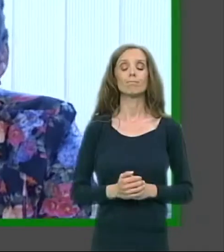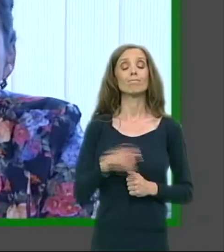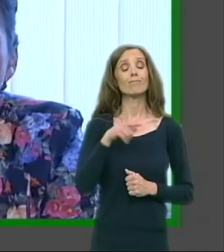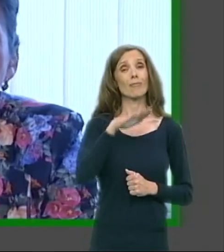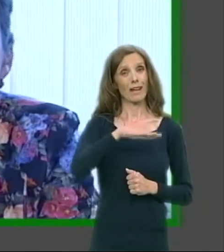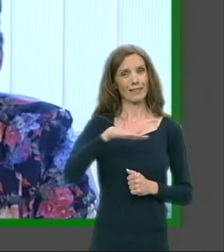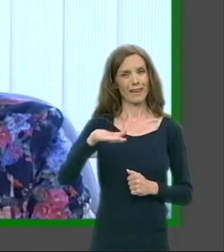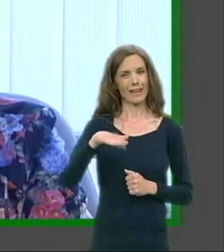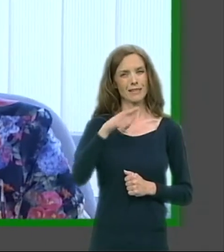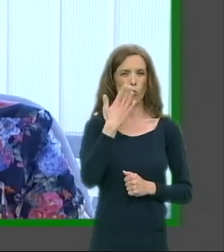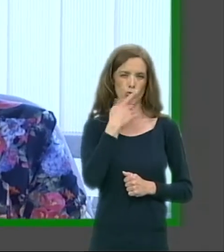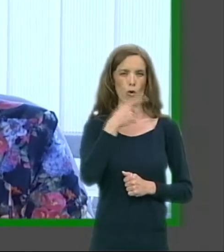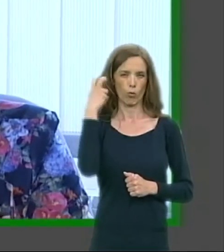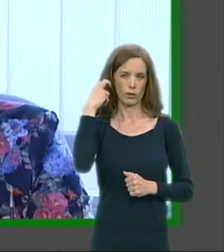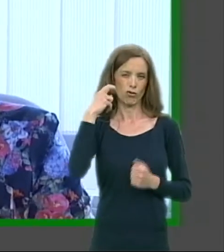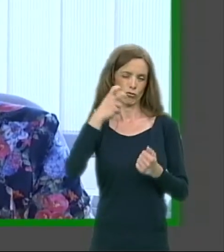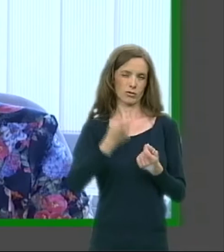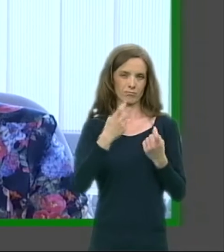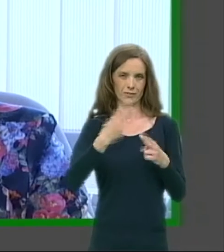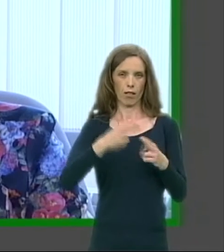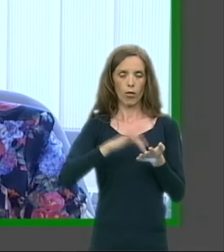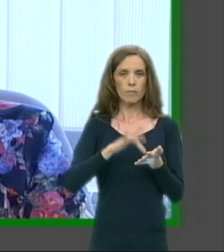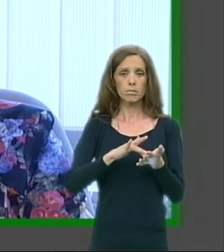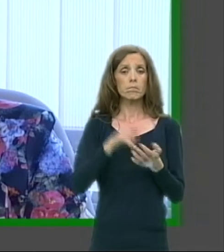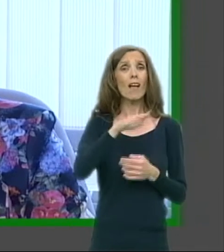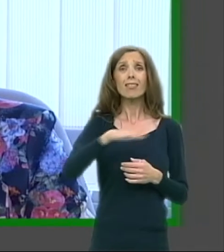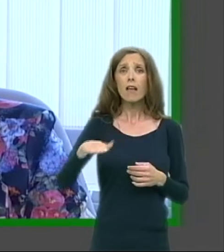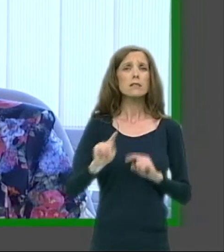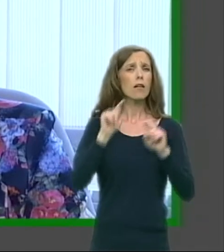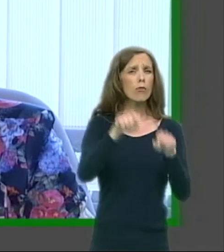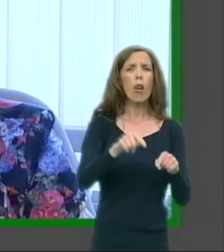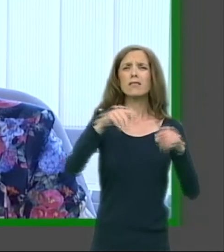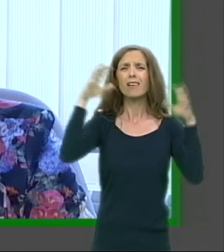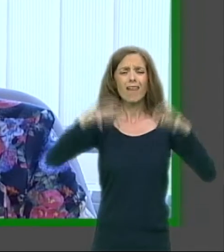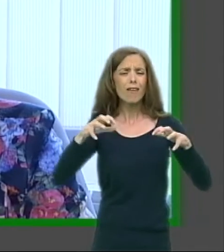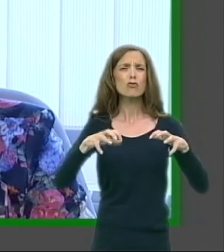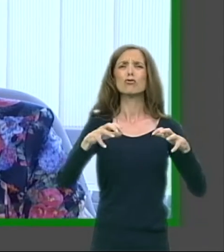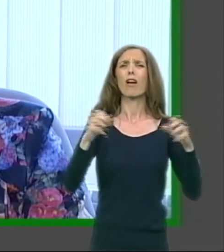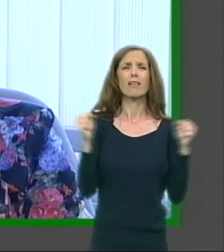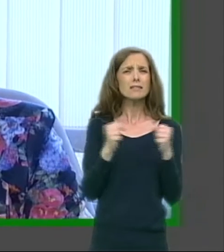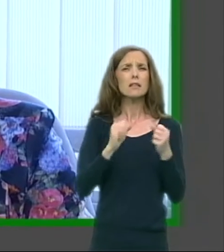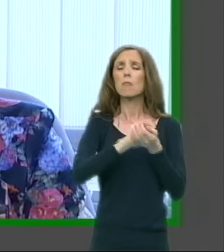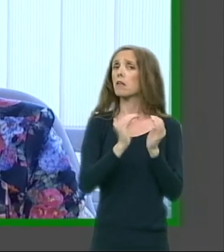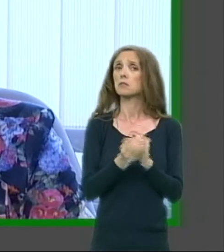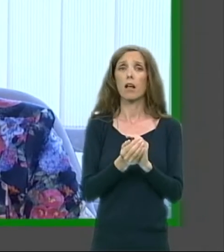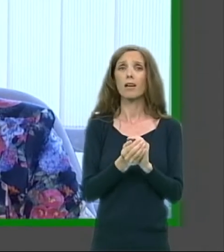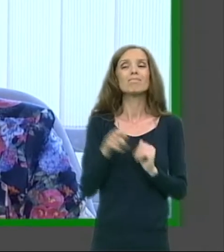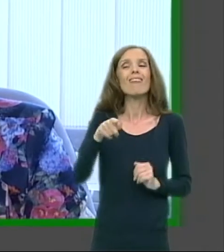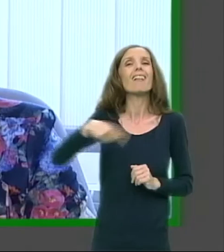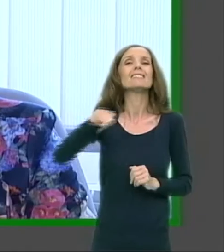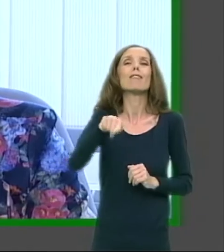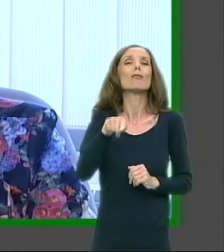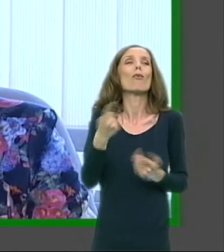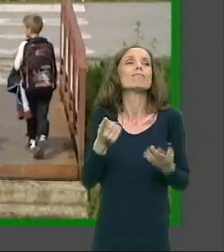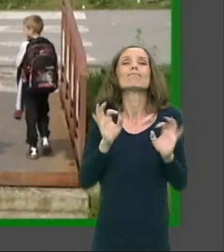Deca u Trešničku školu dolaze i po kiši, i po zimi, i po snegu, ali to je za njih uobičajen